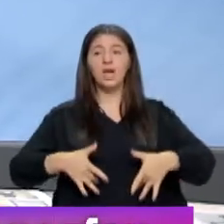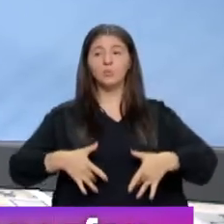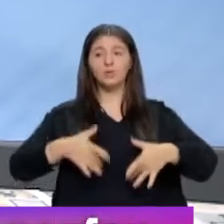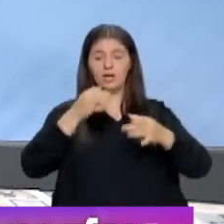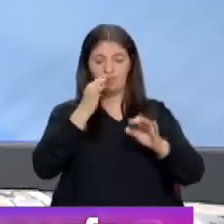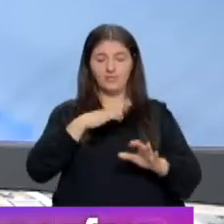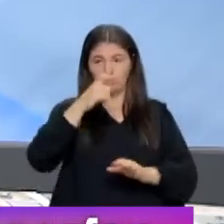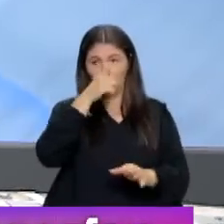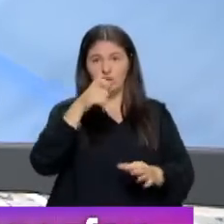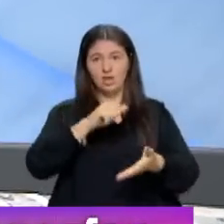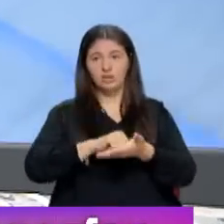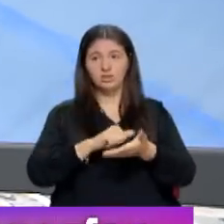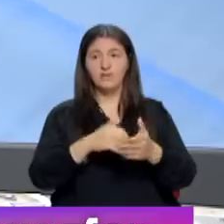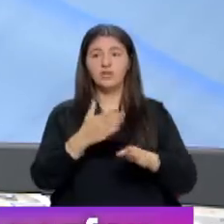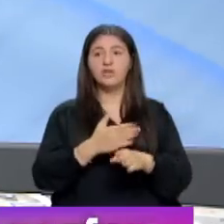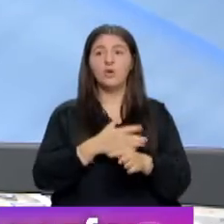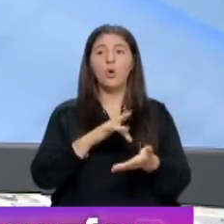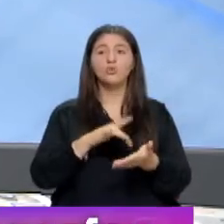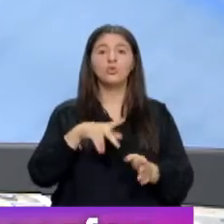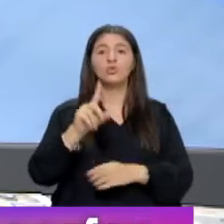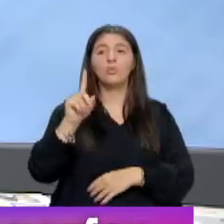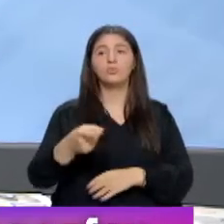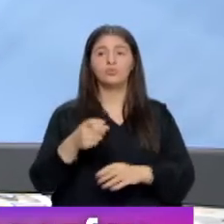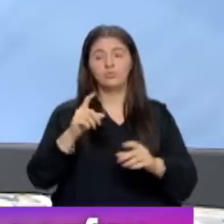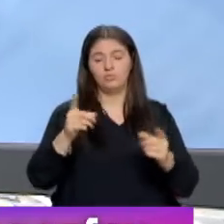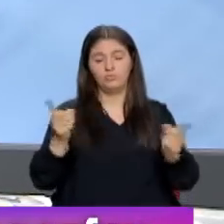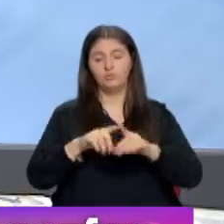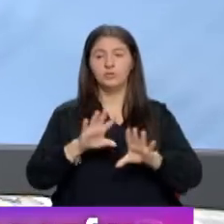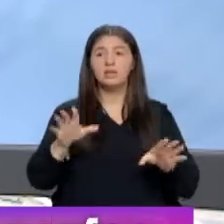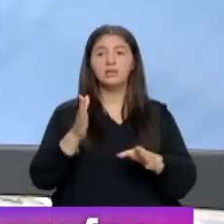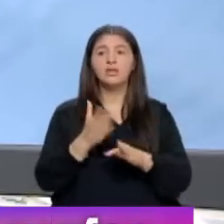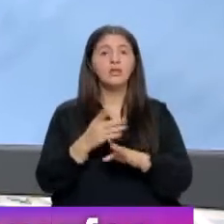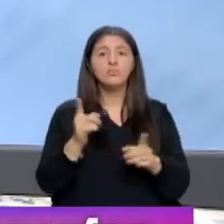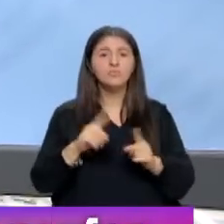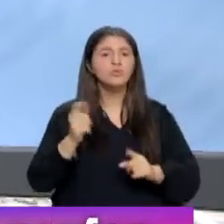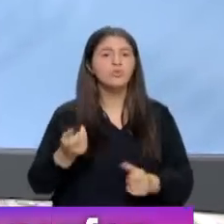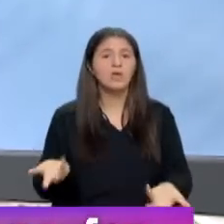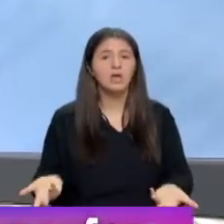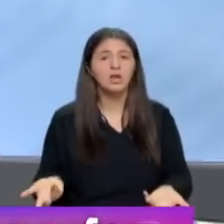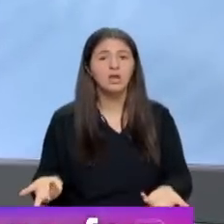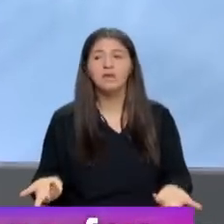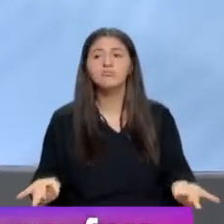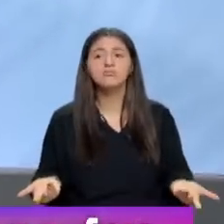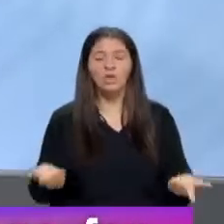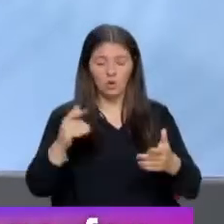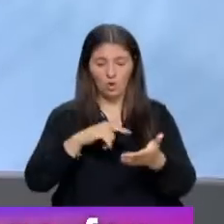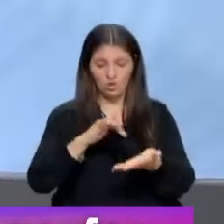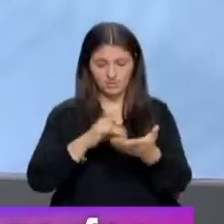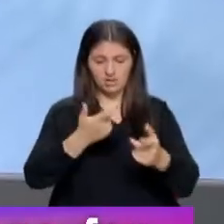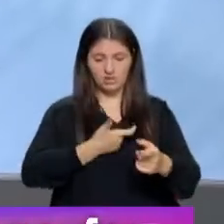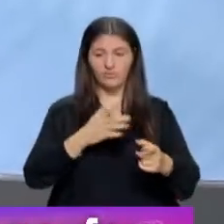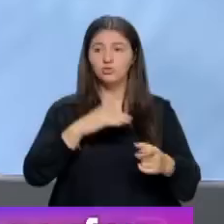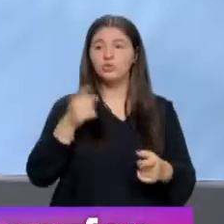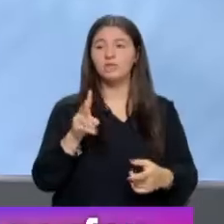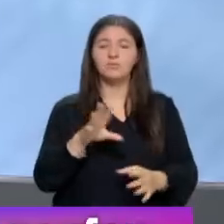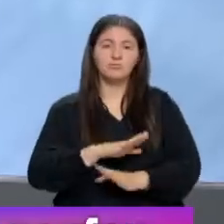haberi var Türkiye gazetesinde de vatandaş Orta yolda buluştu neden vatandaşı orta yolda buluşmak zorunda kalıyor Eğer ortada bir yasa